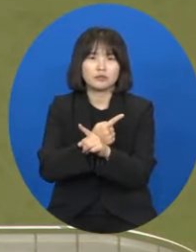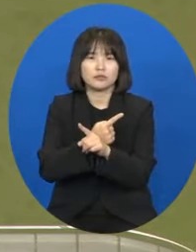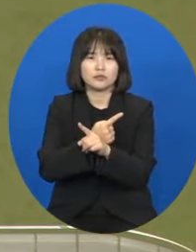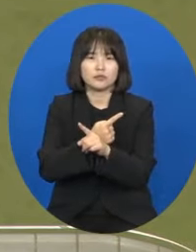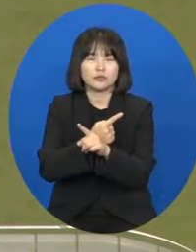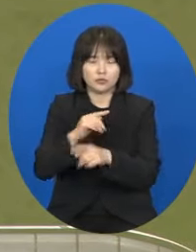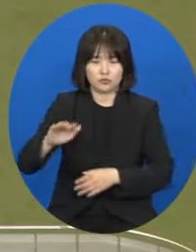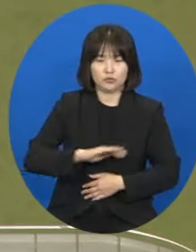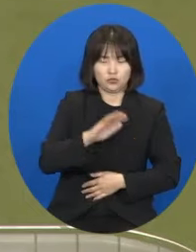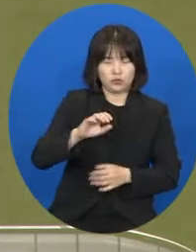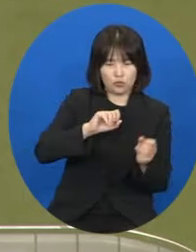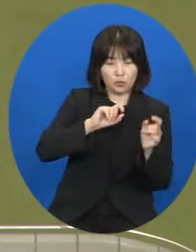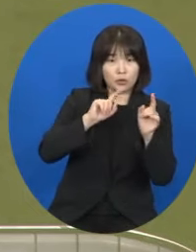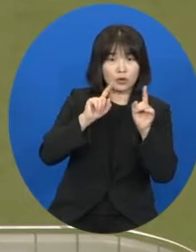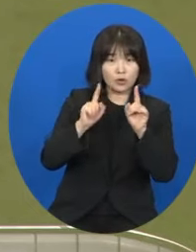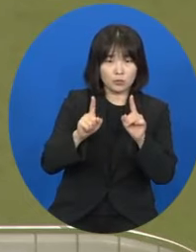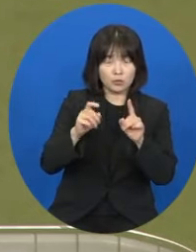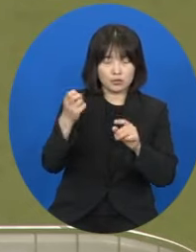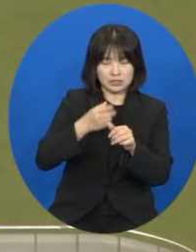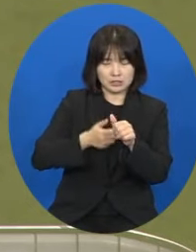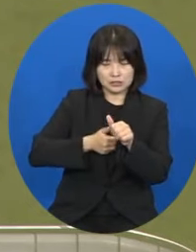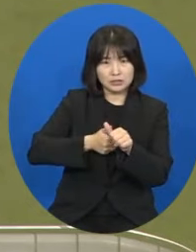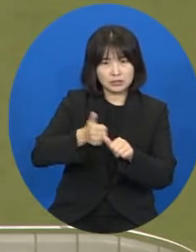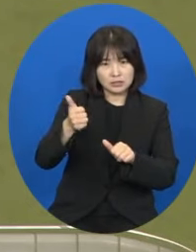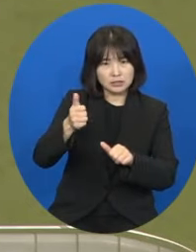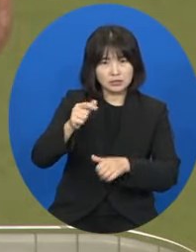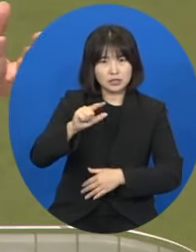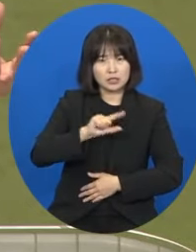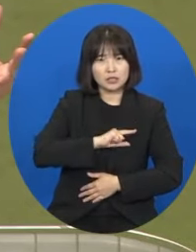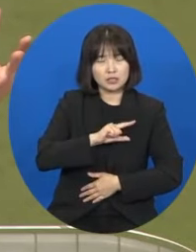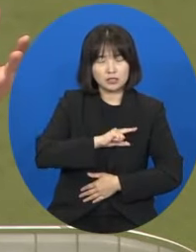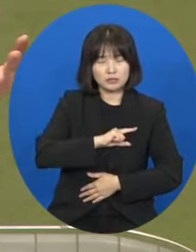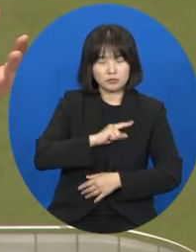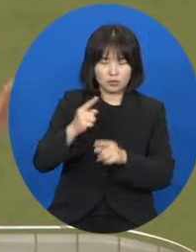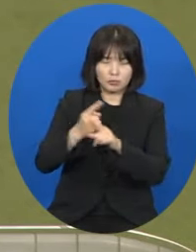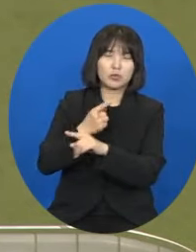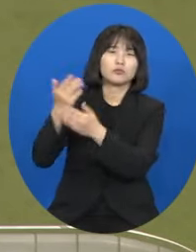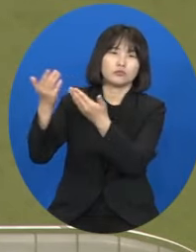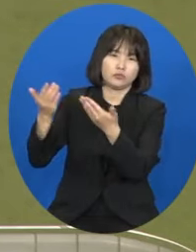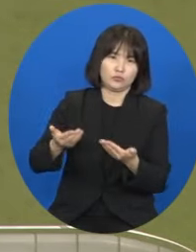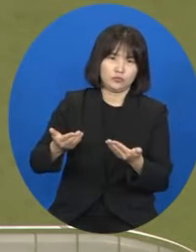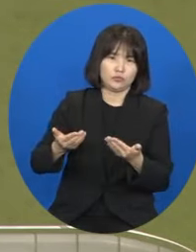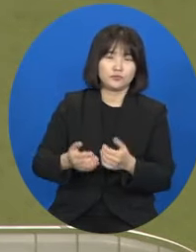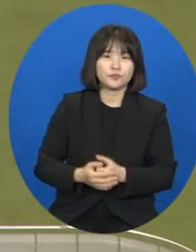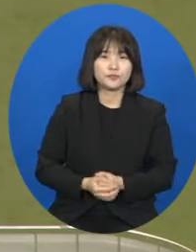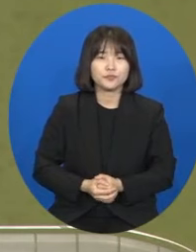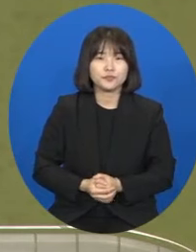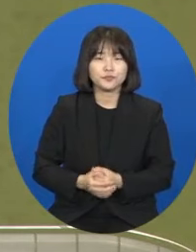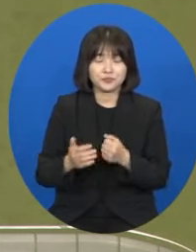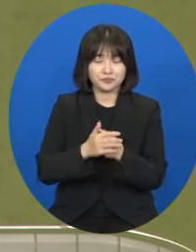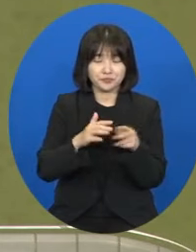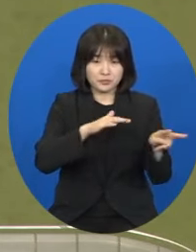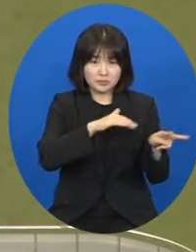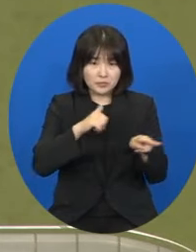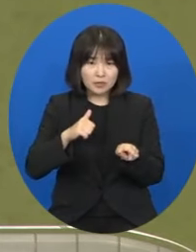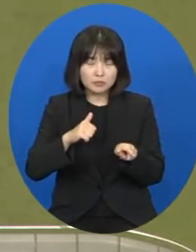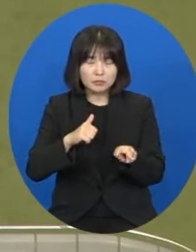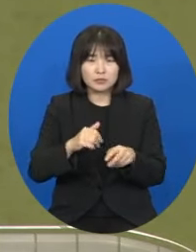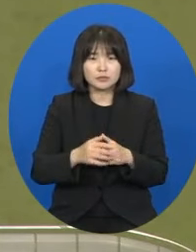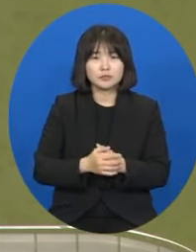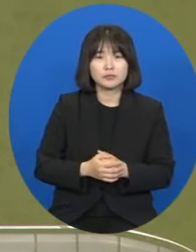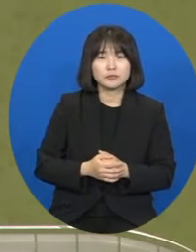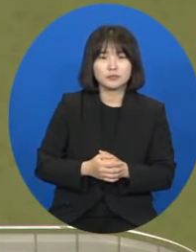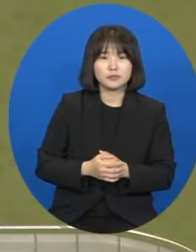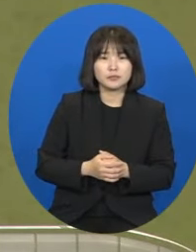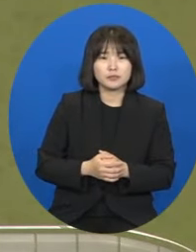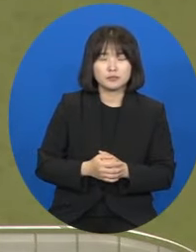바꾸셔서 우리에게 회복과 다시 승리의 이름으로 바꿔주신다는 것이죠. 그래서 사무엘이 의도적으로 그